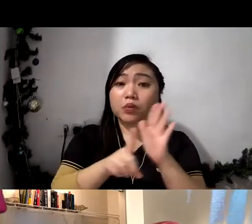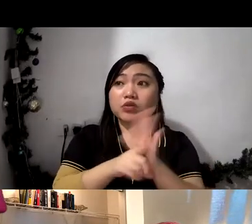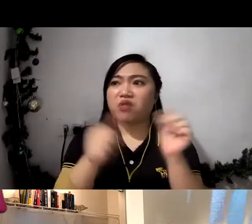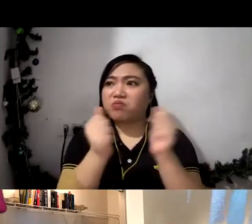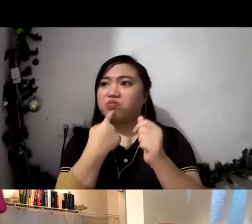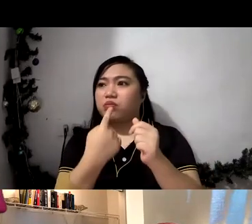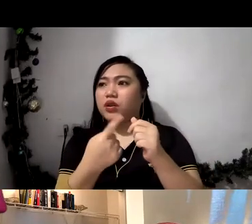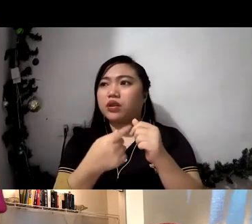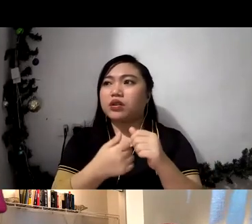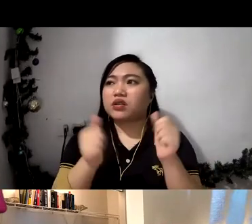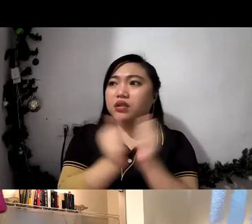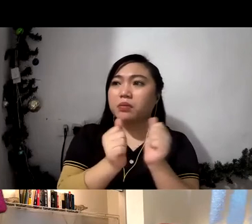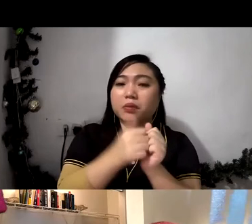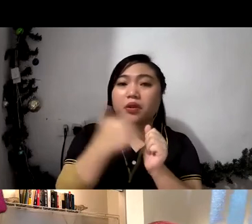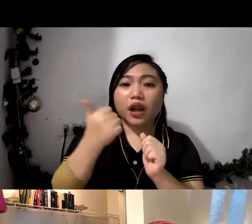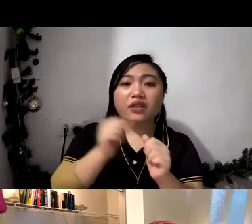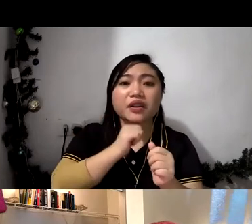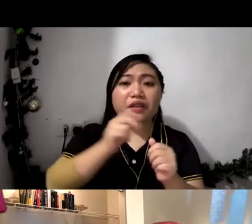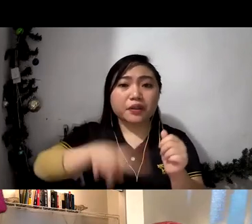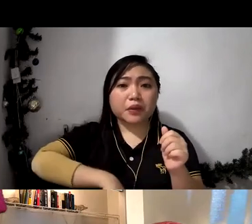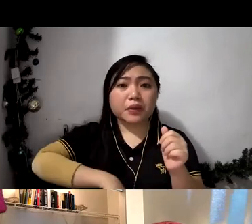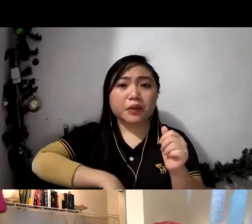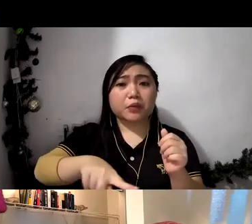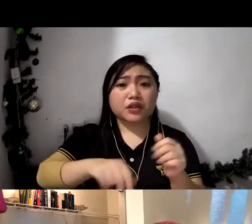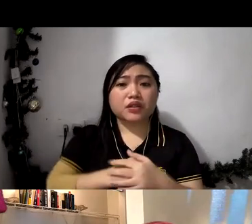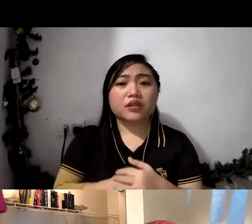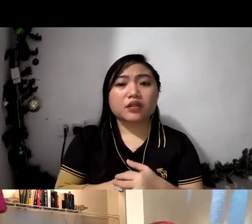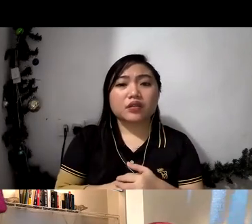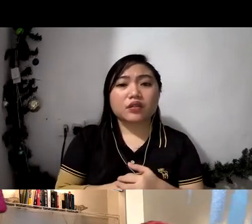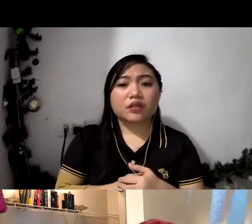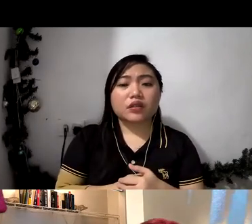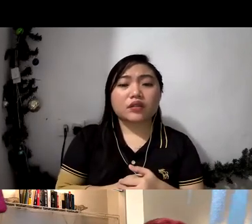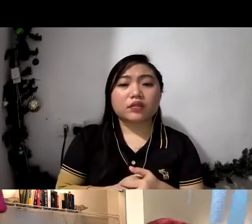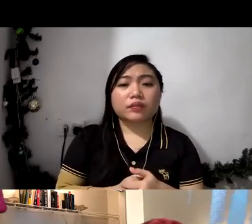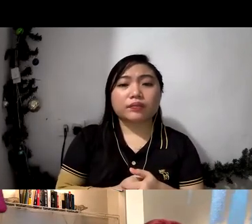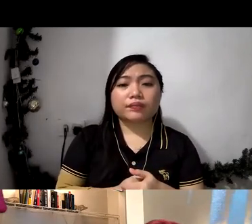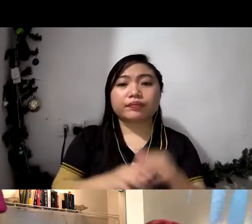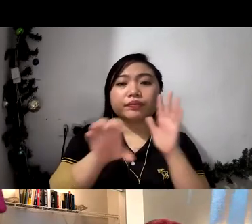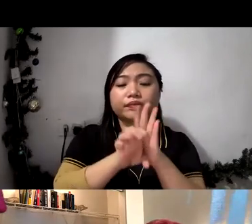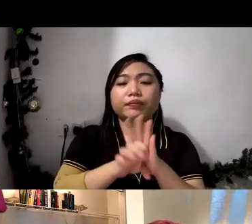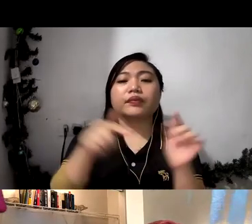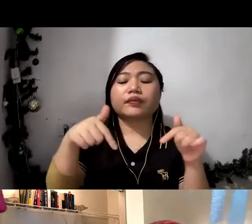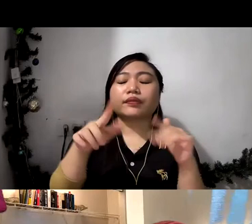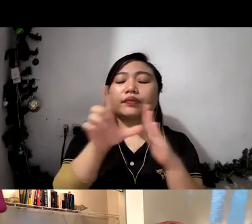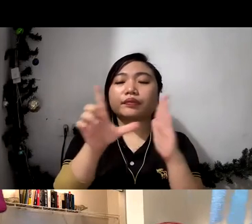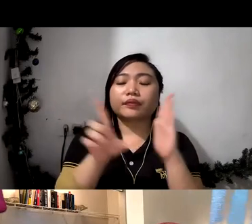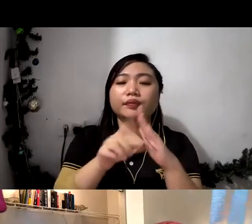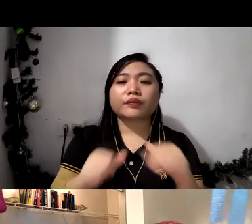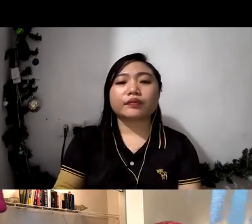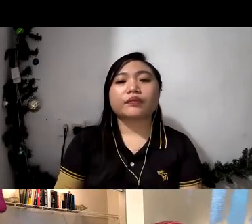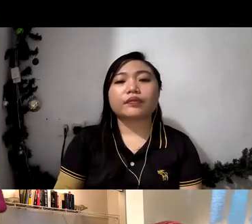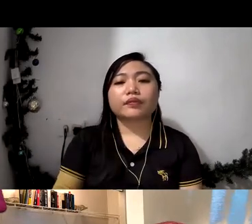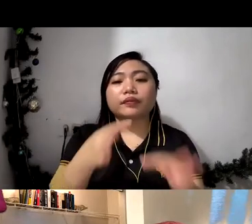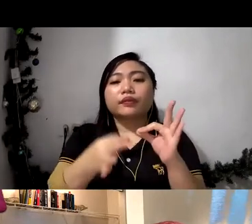mga iba na hindi nagbubuntis, no? In the same way, may epekto yan, for example, sa batas natin. Kapag ang